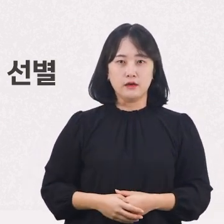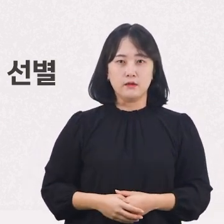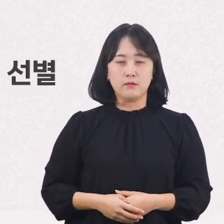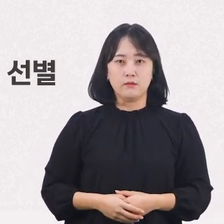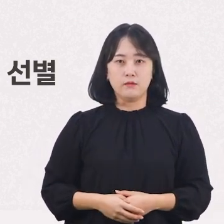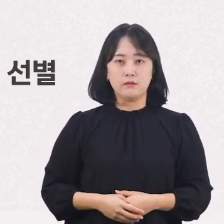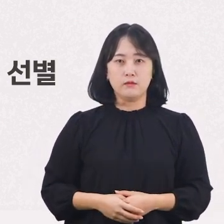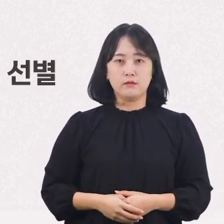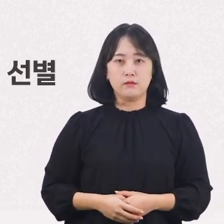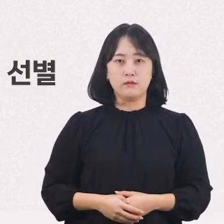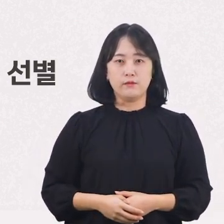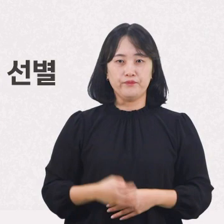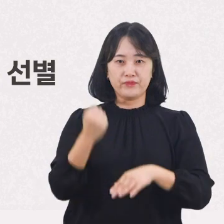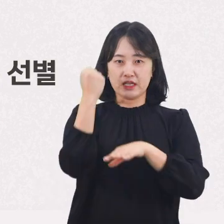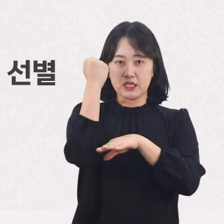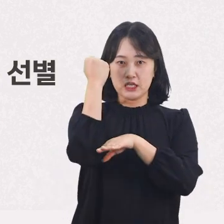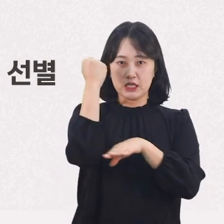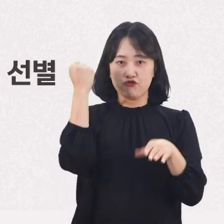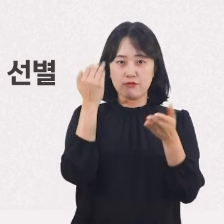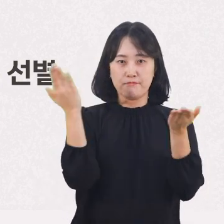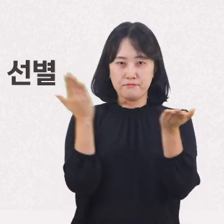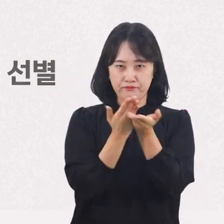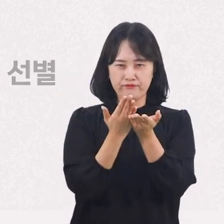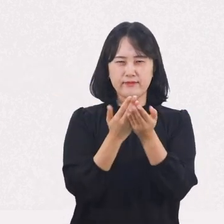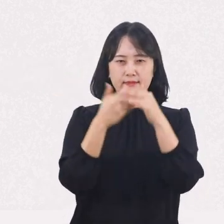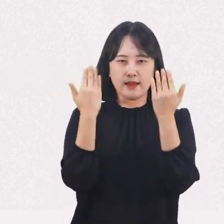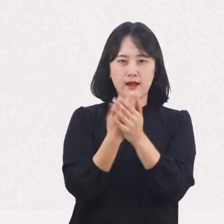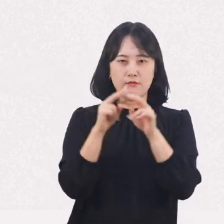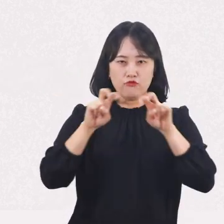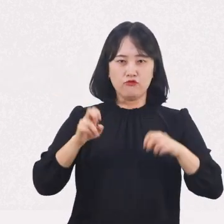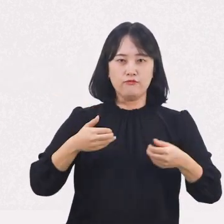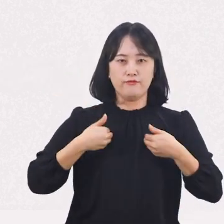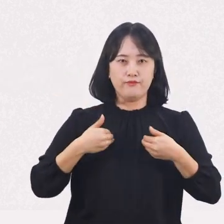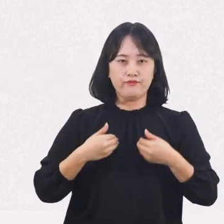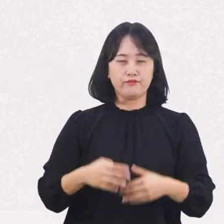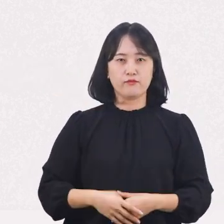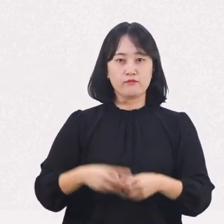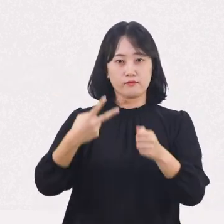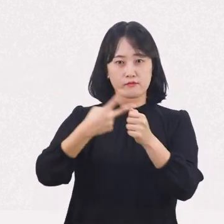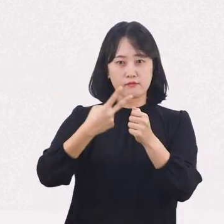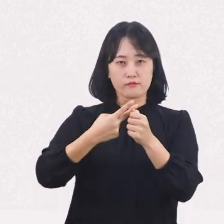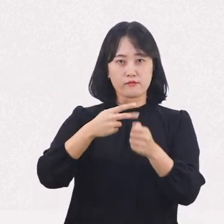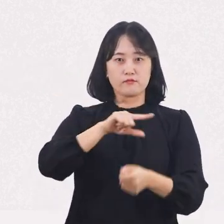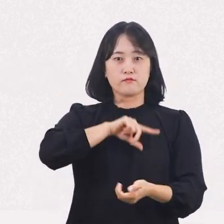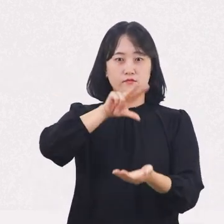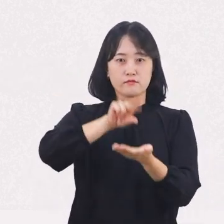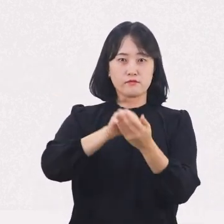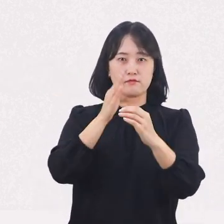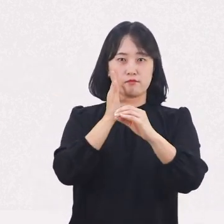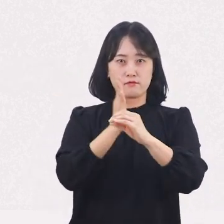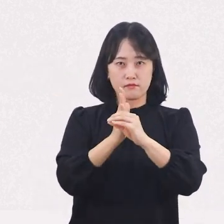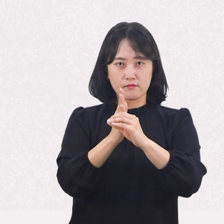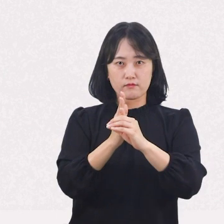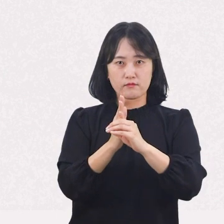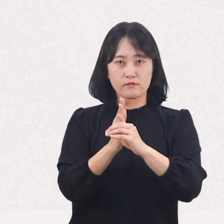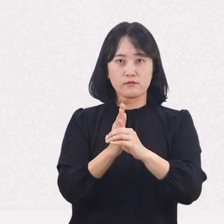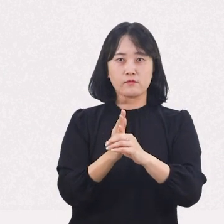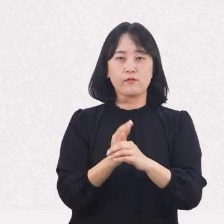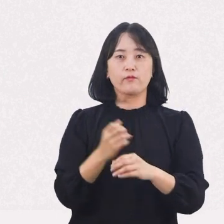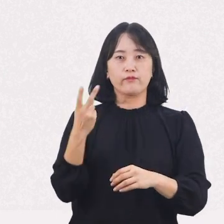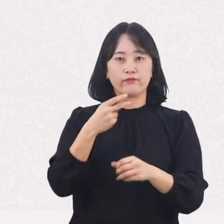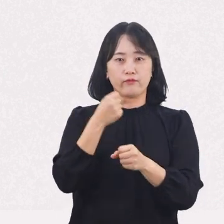각 교과의 성취 기준을 모두 분류해야 합니다. 두 번째로 주제를 중심으로 성취